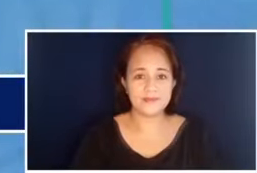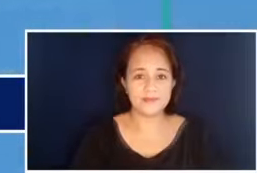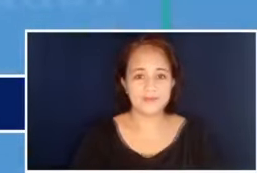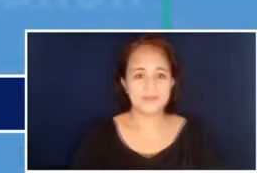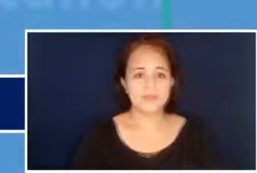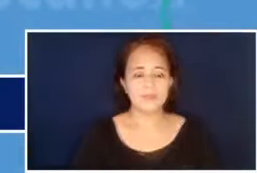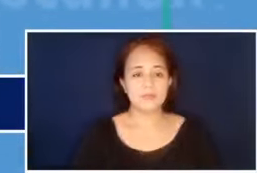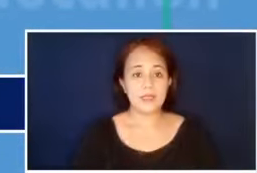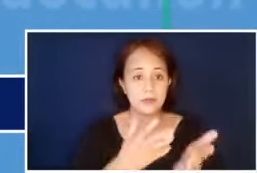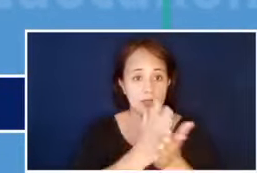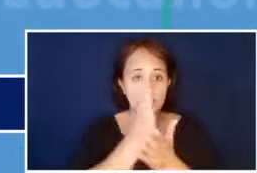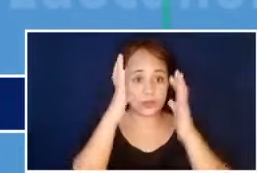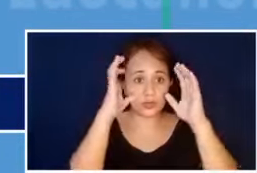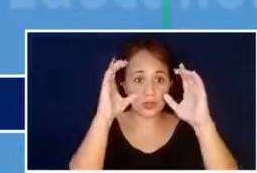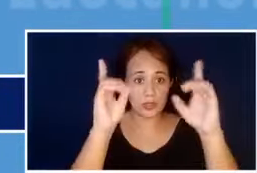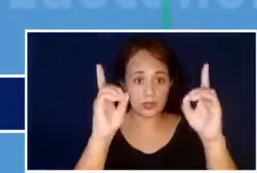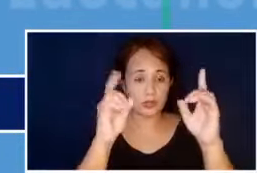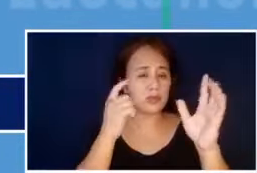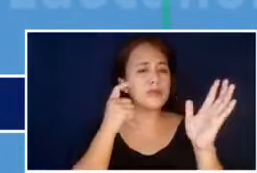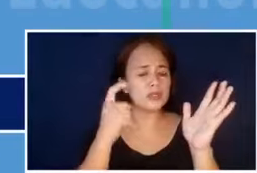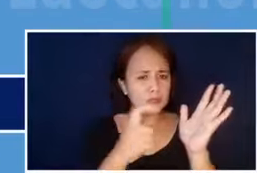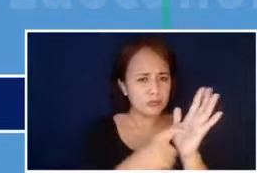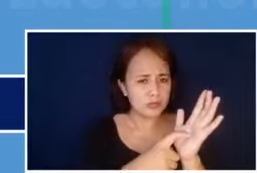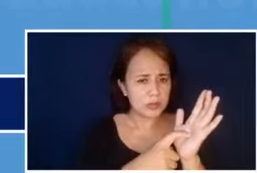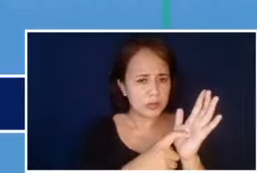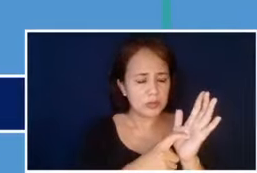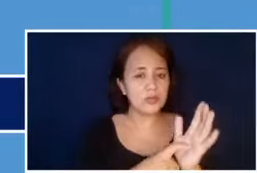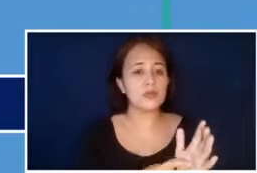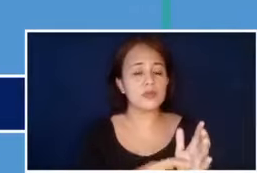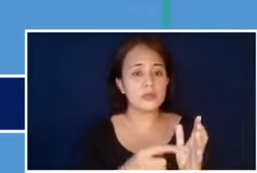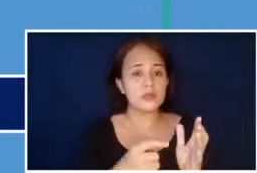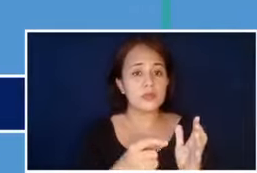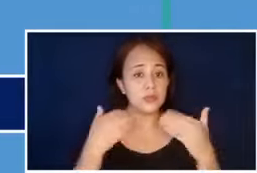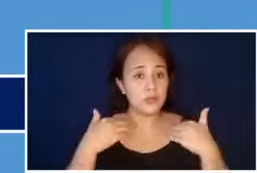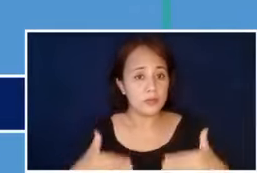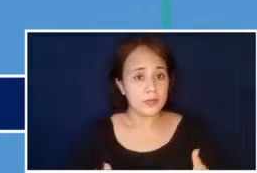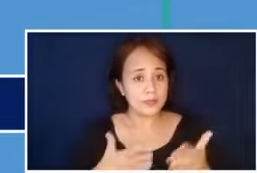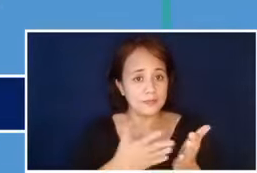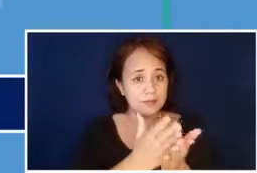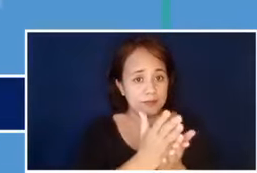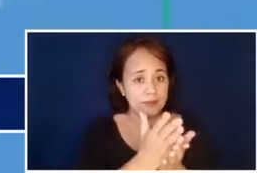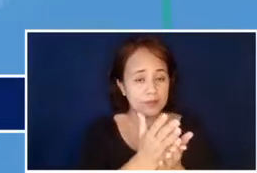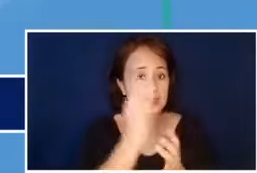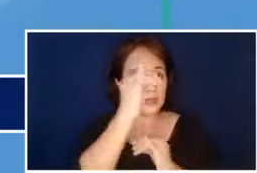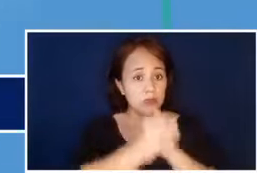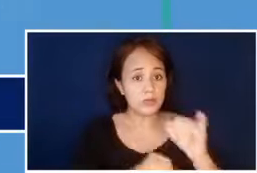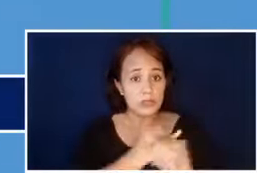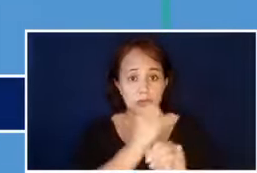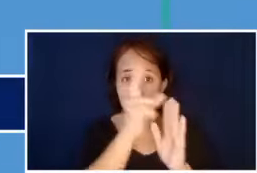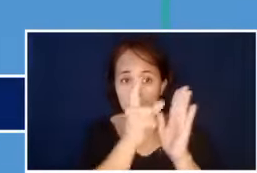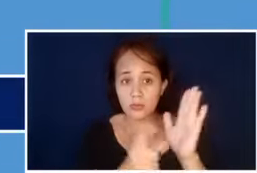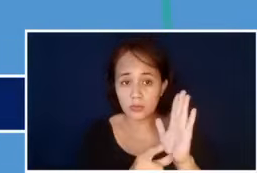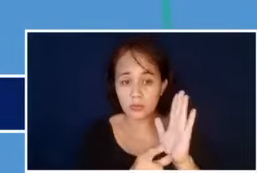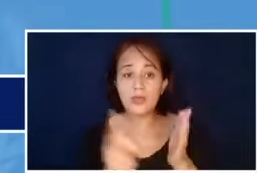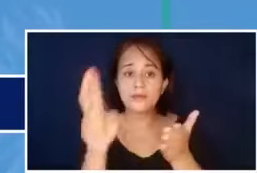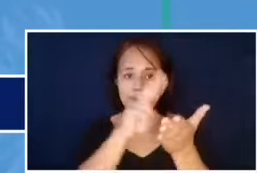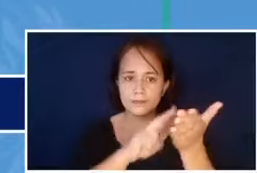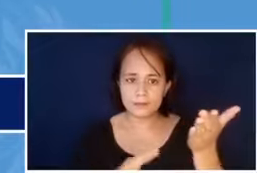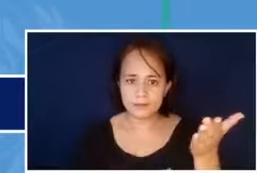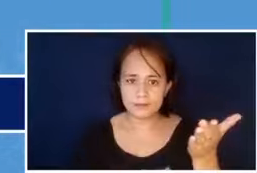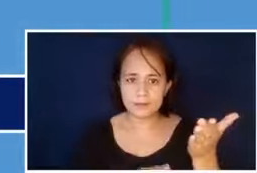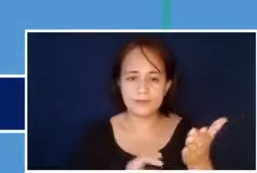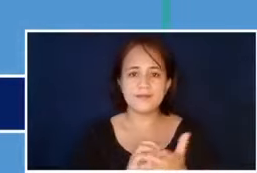Ang karapatan sa edukasyon ay kinikilala bilang isang karapatang pantao sa mga internasyonal na batas at